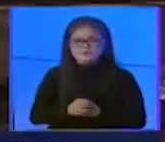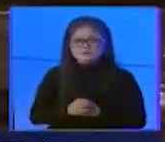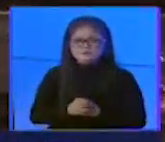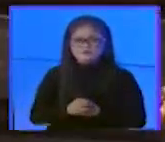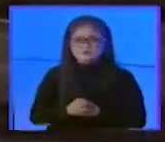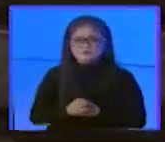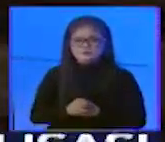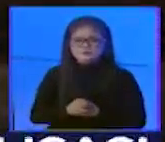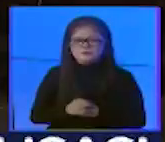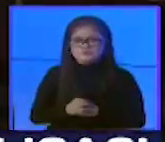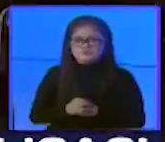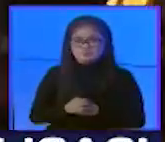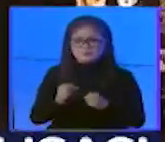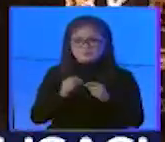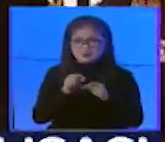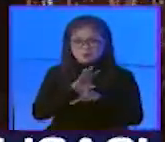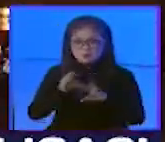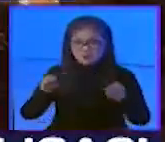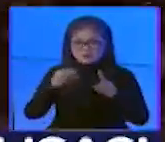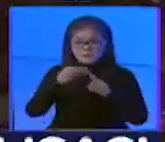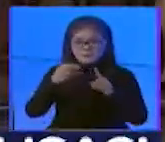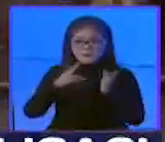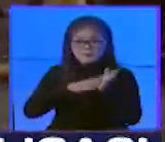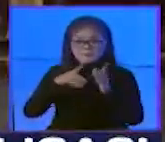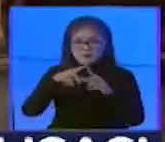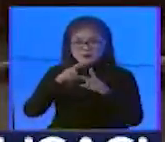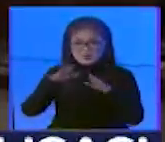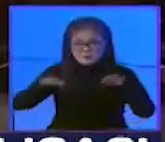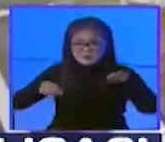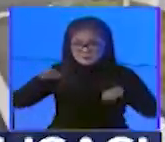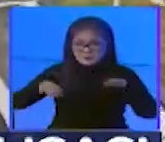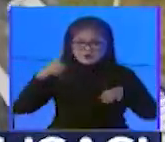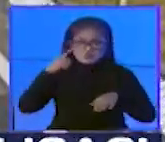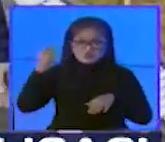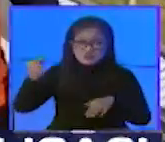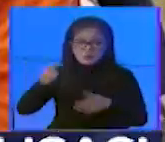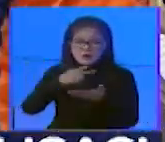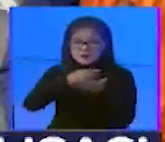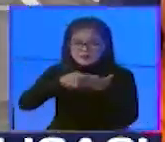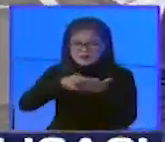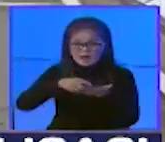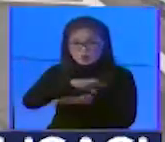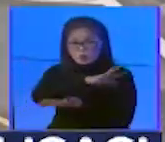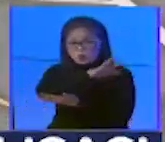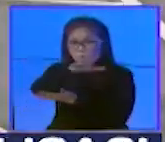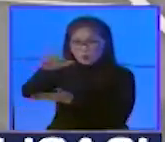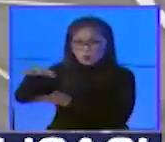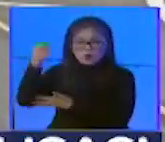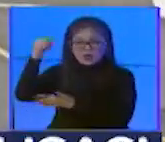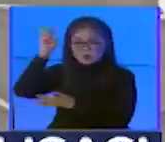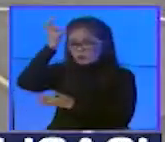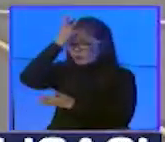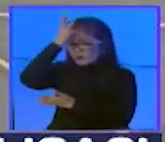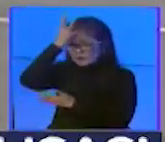Petugas BPBD Kabupaten Pemalang, Jawa Tengah menyemprotkan cairan disinfektan di pendopo bupati. Tak hanya di luar ruangan, setiap sudut di dalam